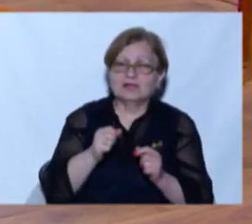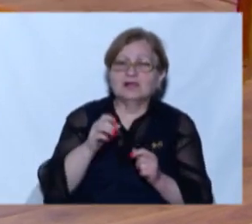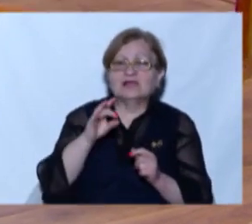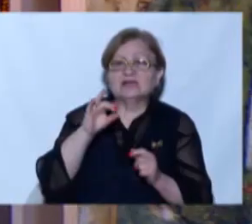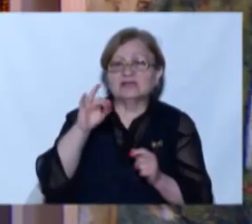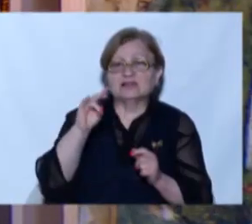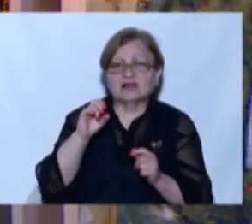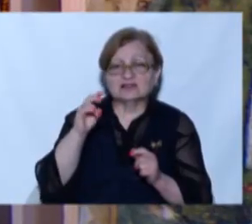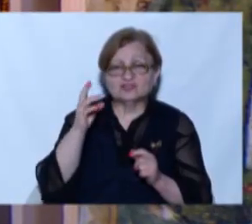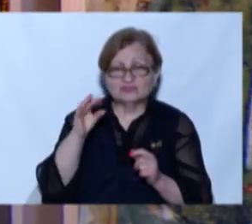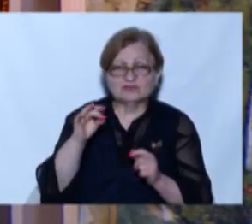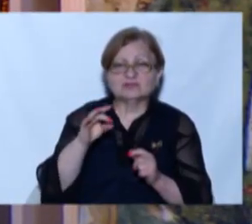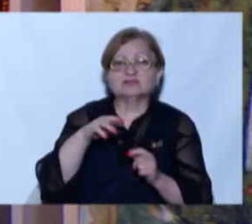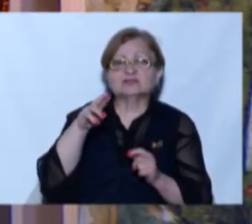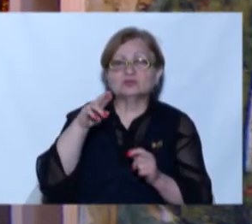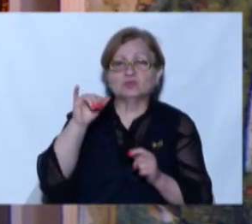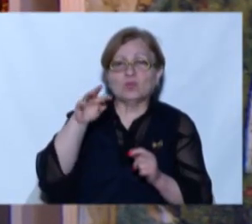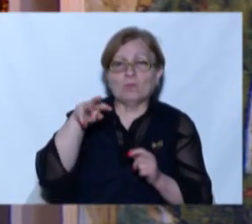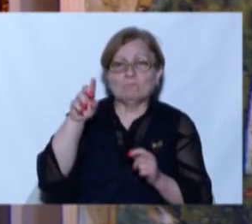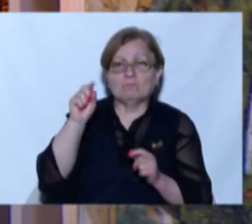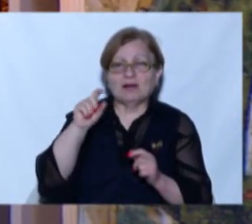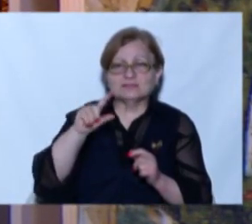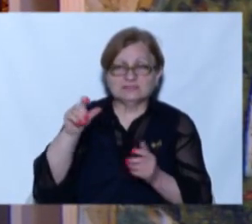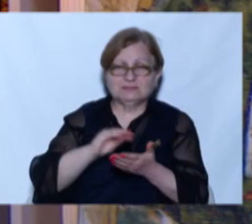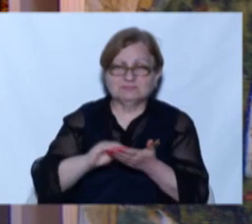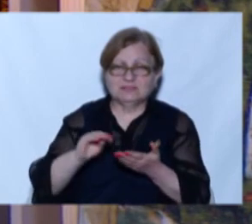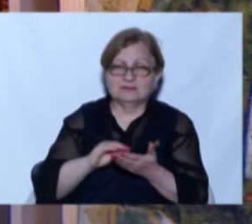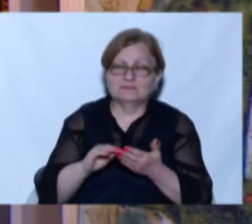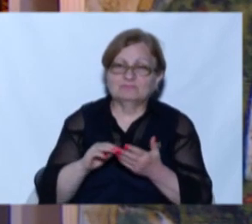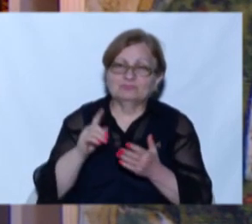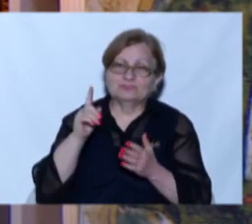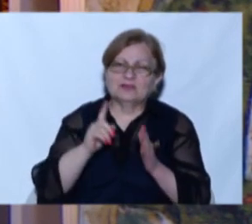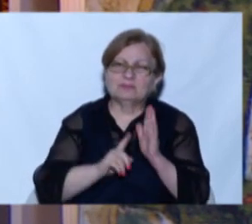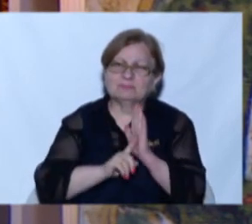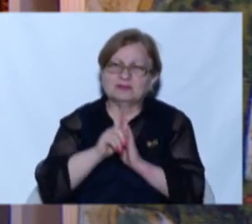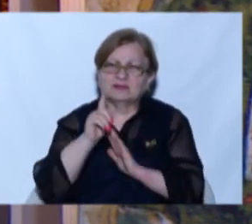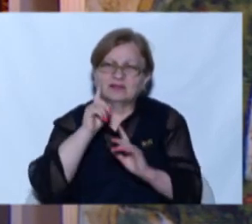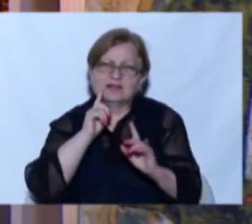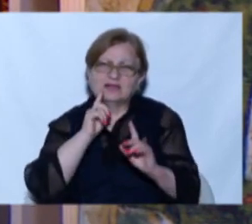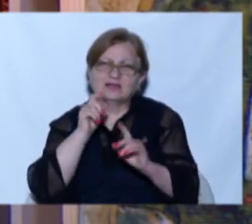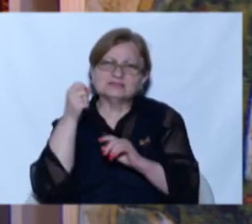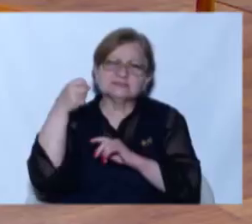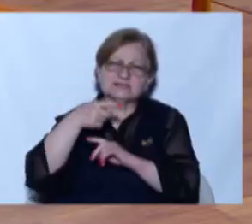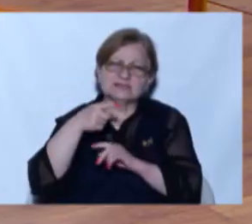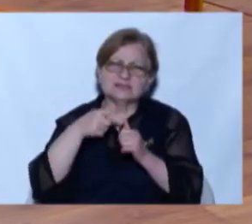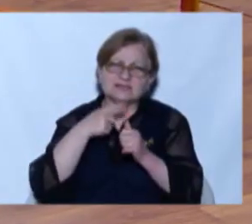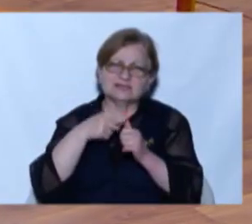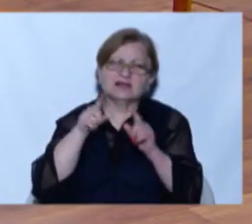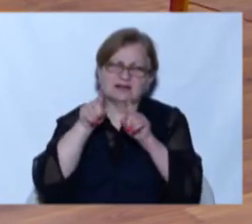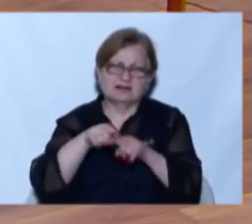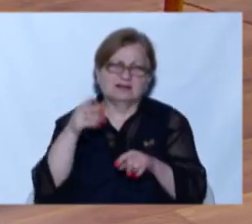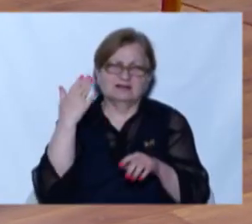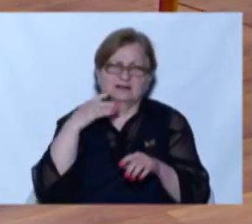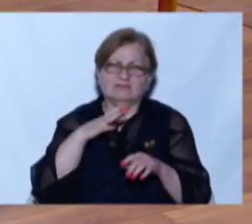მყავდნენ. ხომ წარმოგიდგენიათ? ხშირად ვესწრებოდი პირველი სხივის სხდომებსაც. პირველი სხივი იყო ასევე იმ